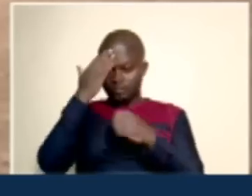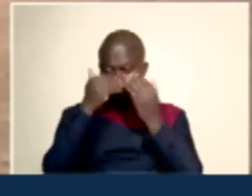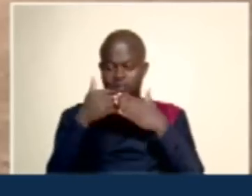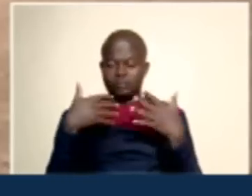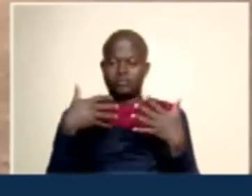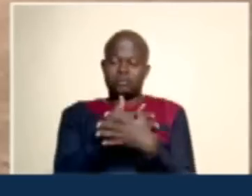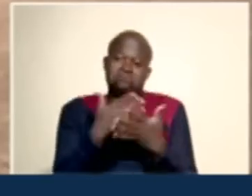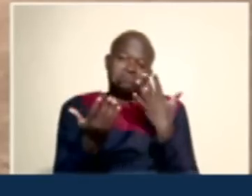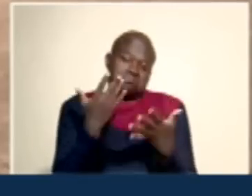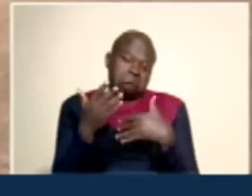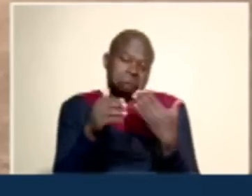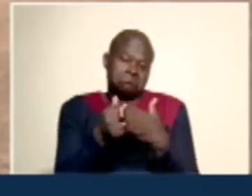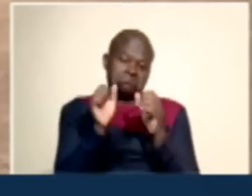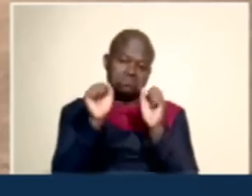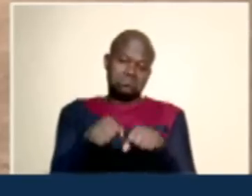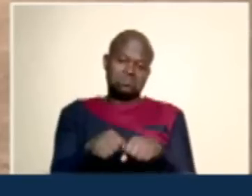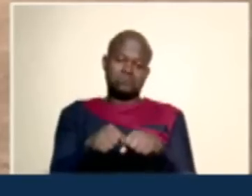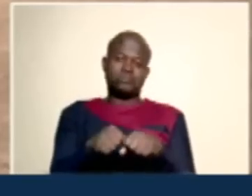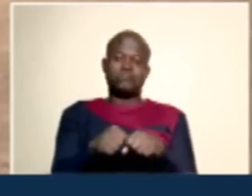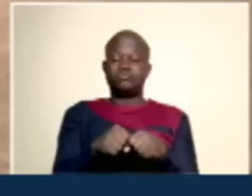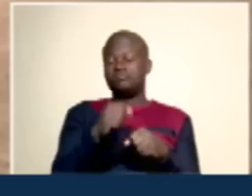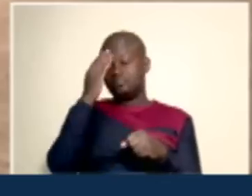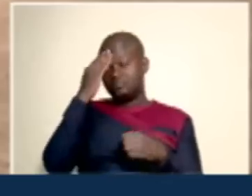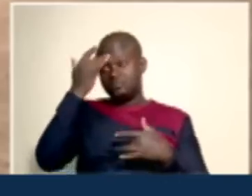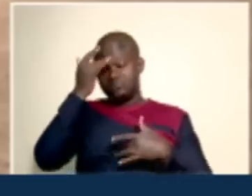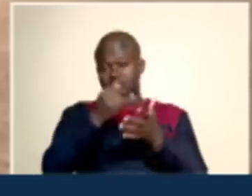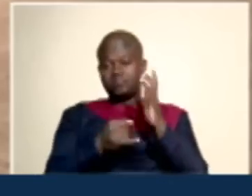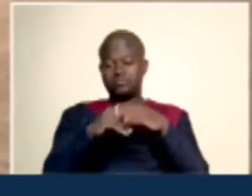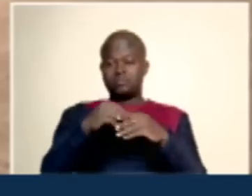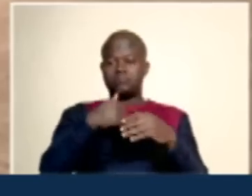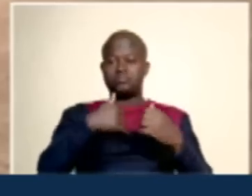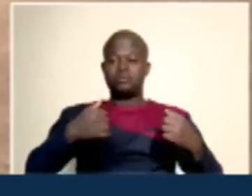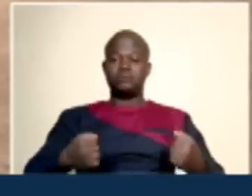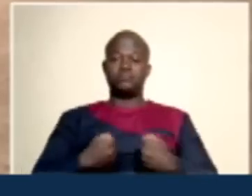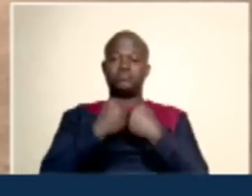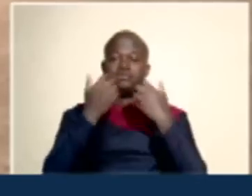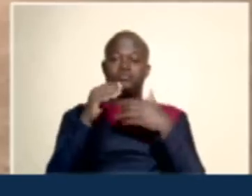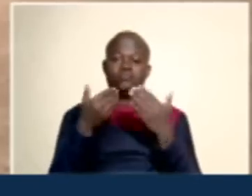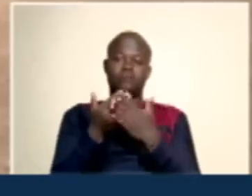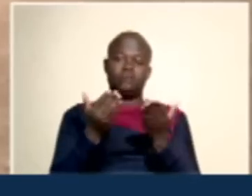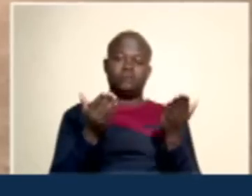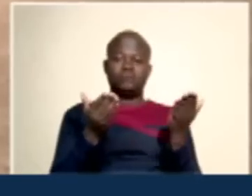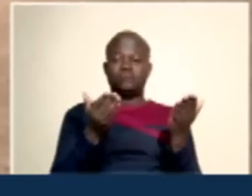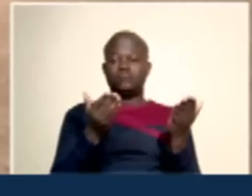ko wenda bashobora kumenya ko bafite virusi itera sida bikabagiraho ingaruka zo